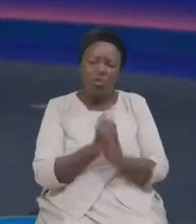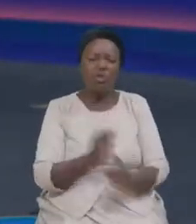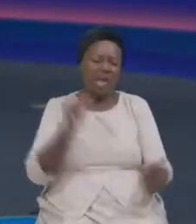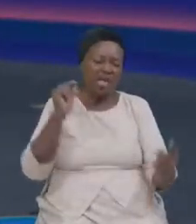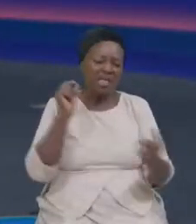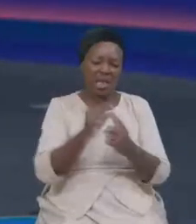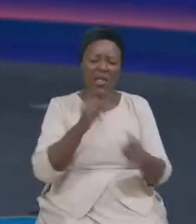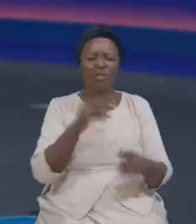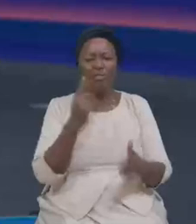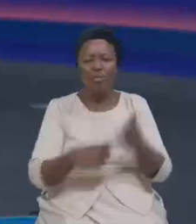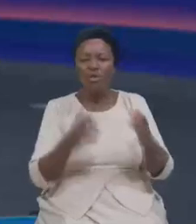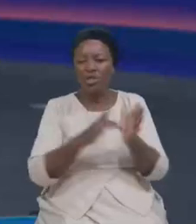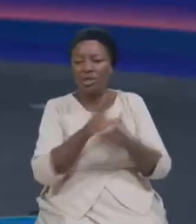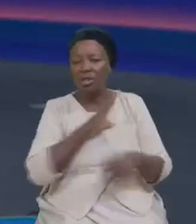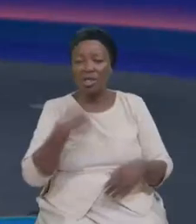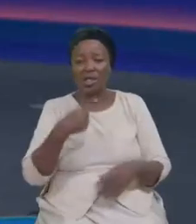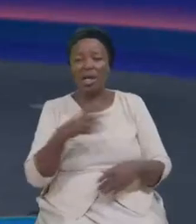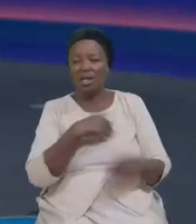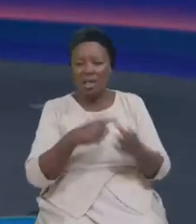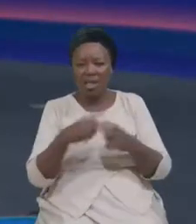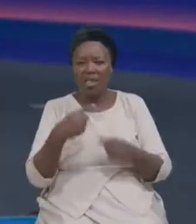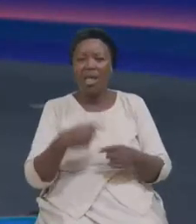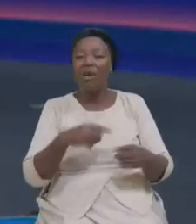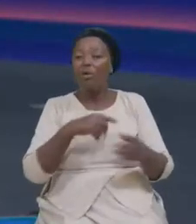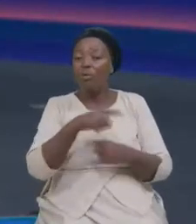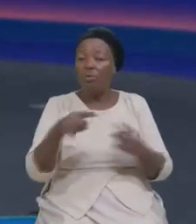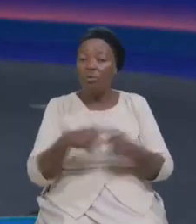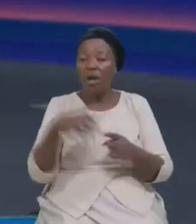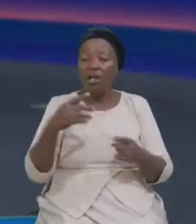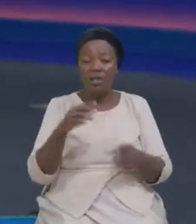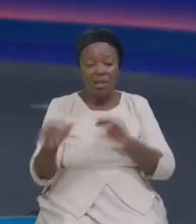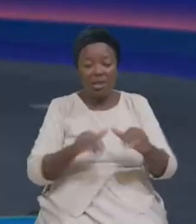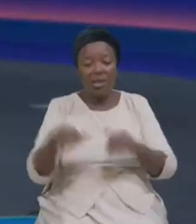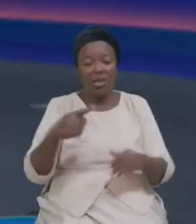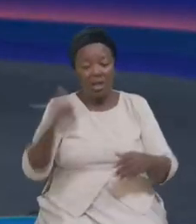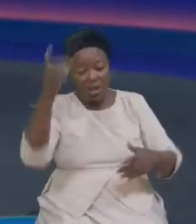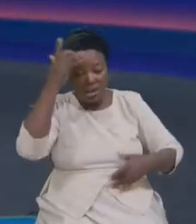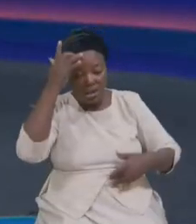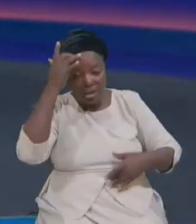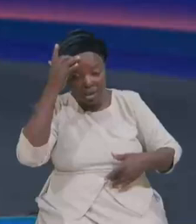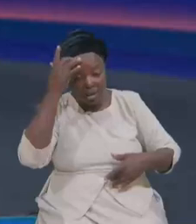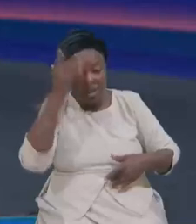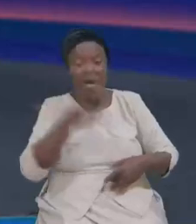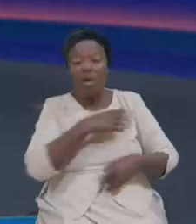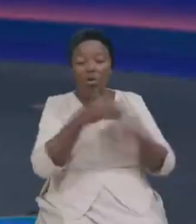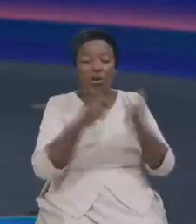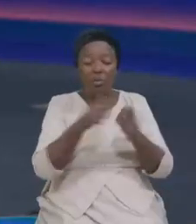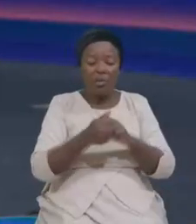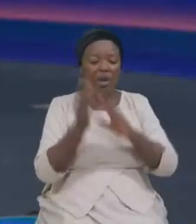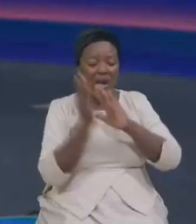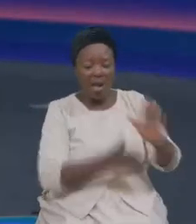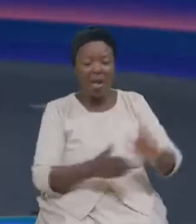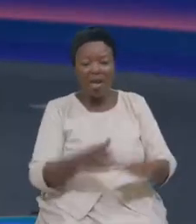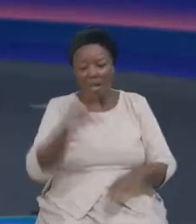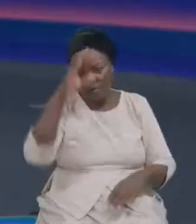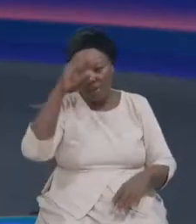a dit, « À quelle heure il s'est senti mieux et que la maladie, l'infirmité, la fièvre est partie. » Ils ont